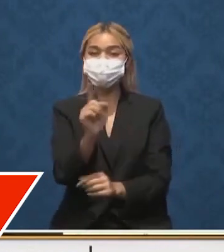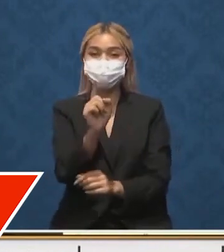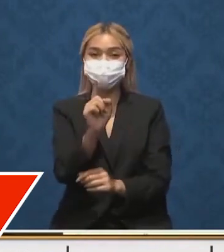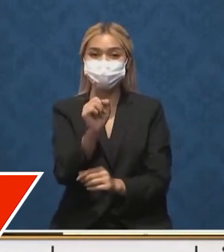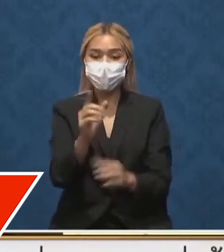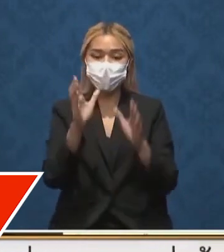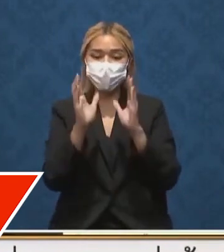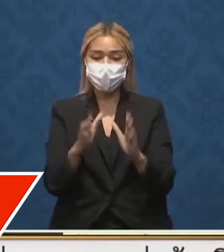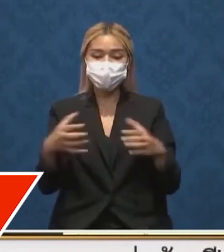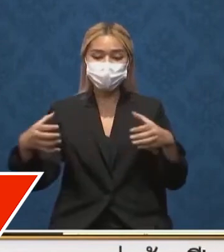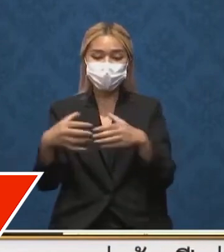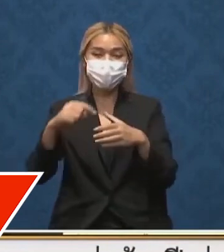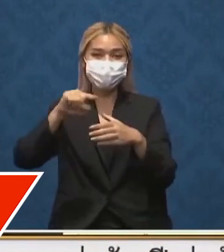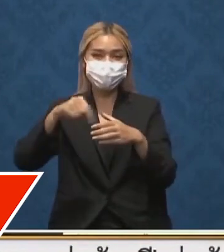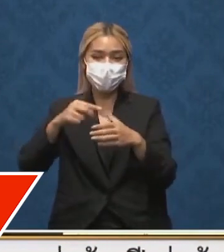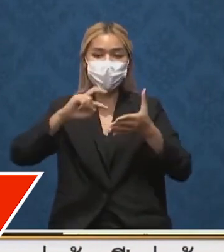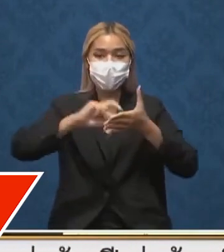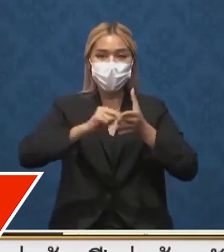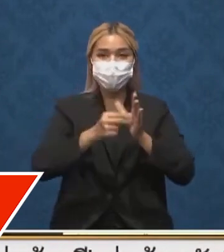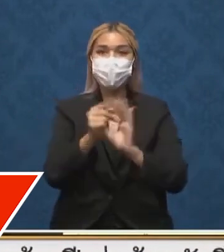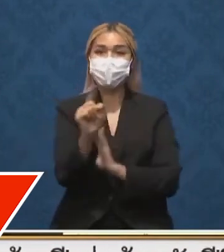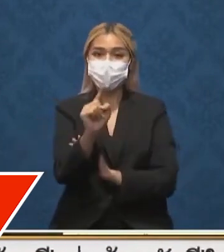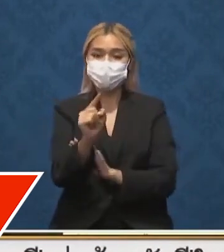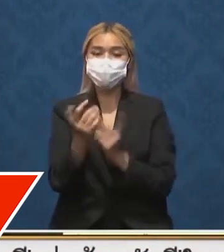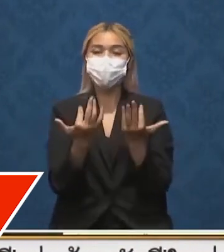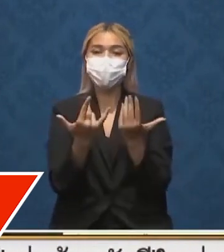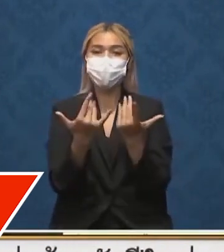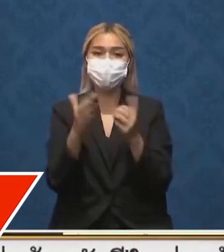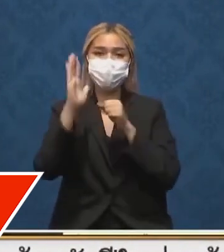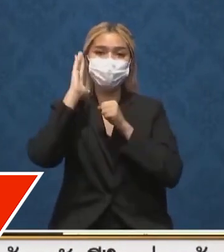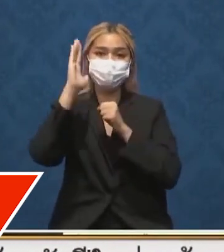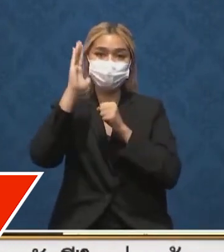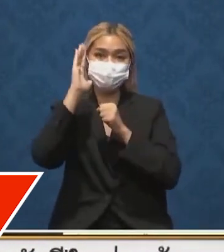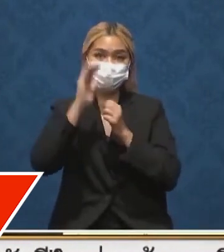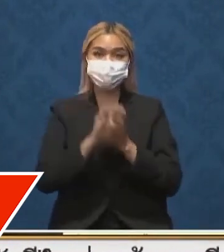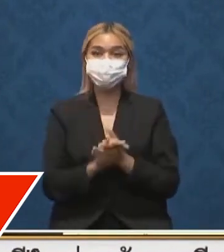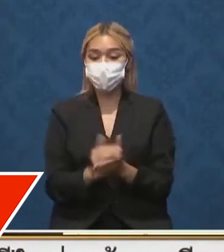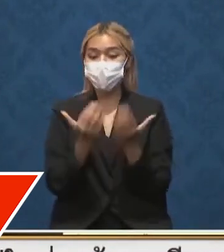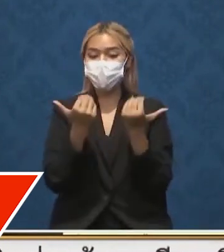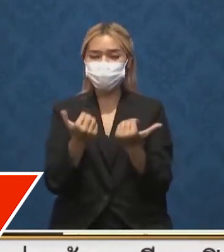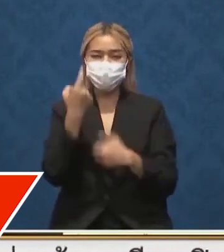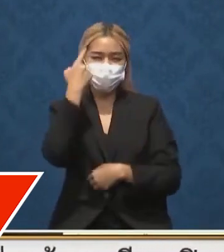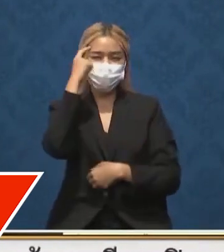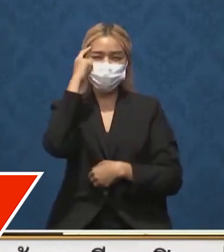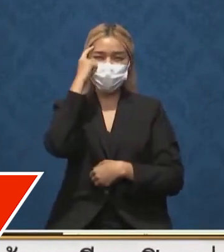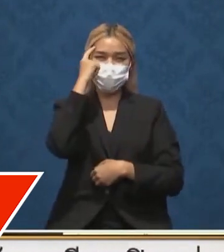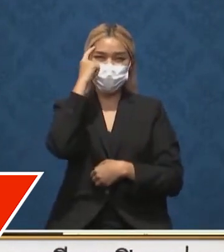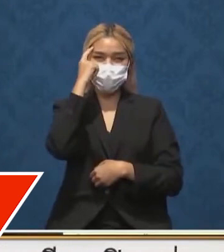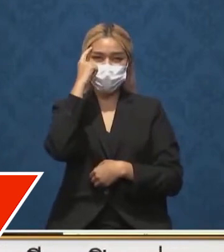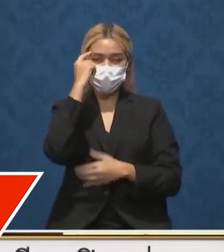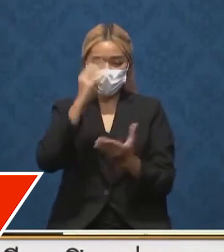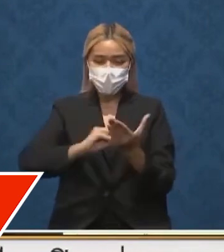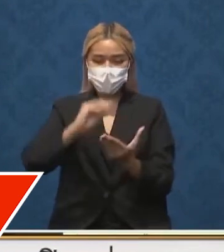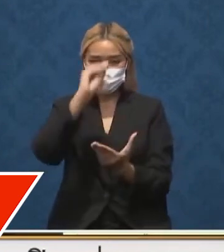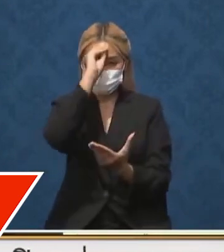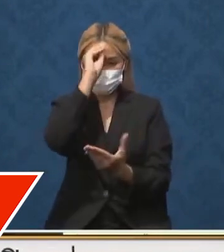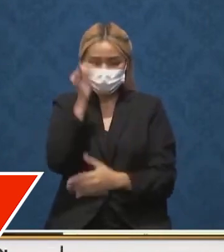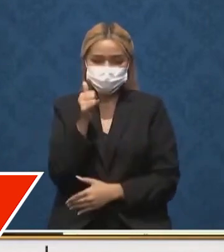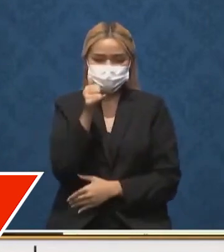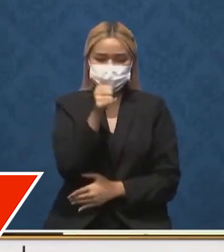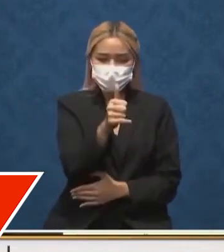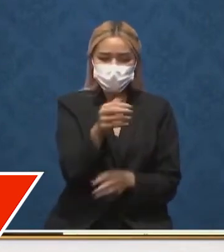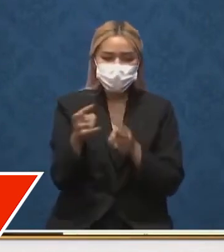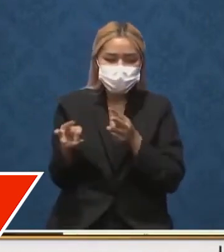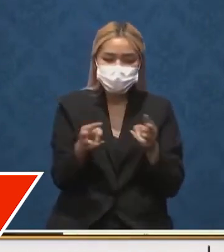กลุ่มไหนวันนี้ไม่ทราบว่านักเรียนจะมีทางเข้าโรงเรียนโดยวิธีการปกติแล้วหรือ